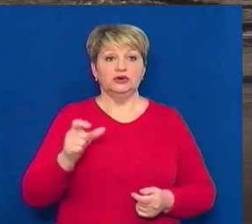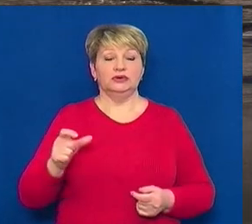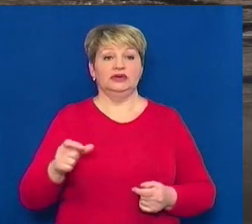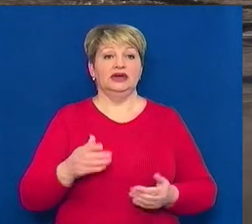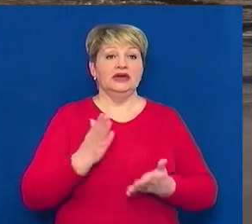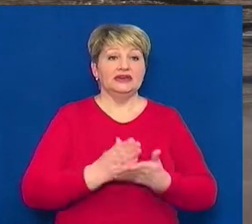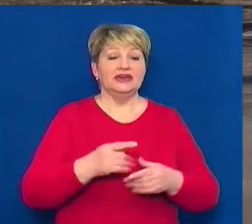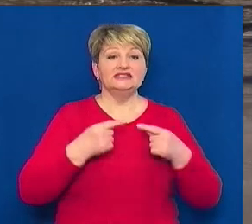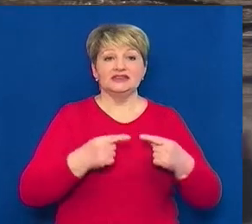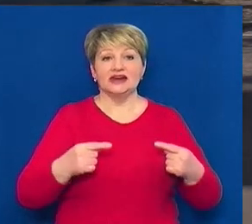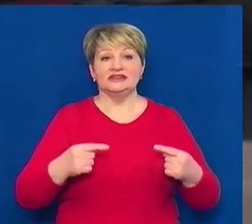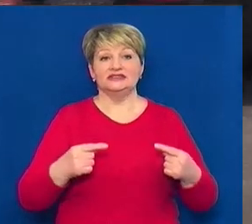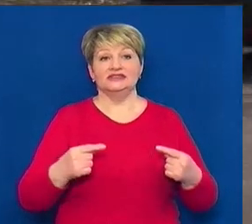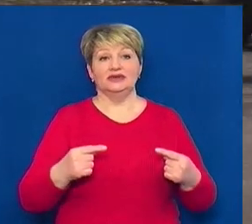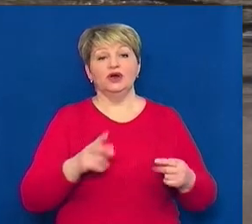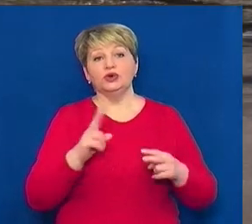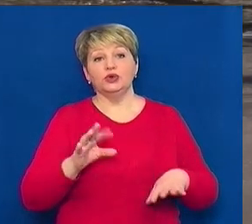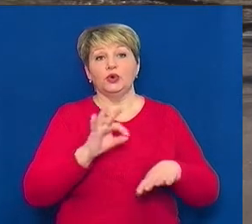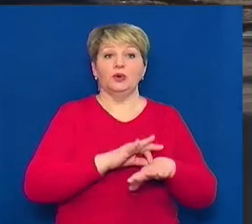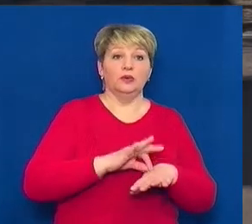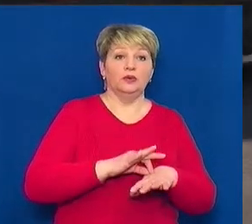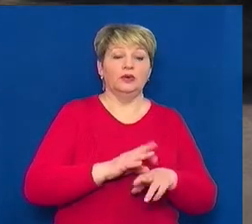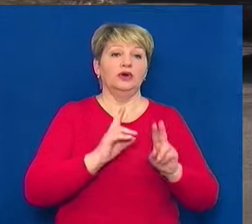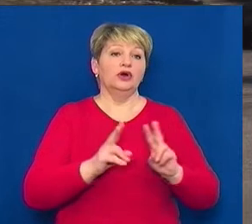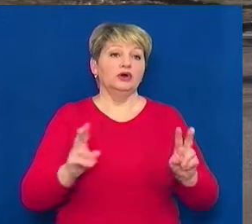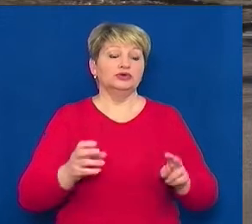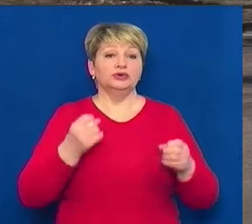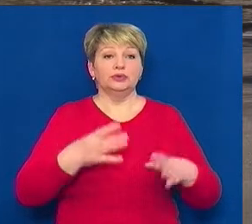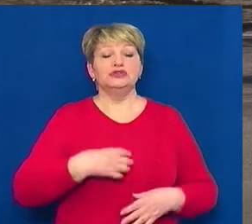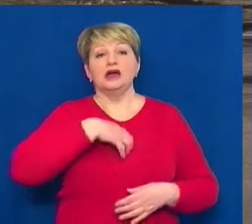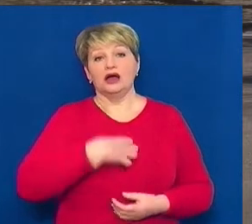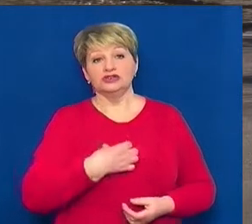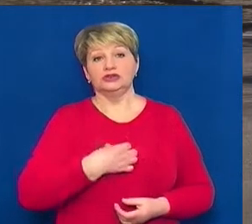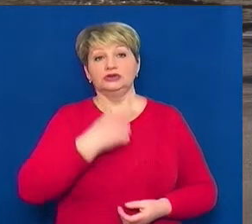поверхності. Є, може, хтось хворий, хтось до когось торкнувся, кашлянув,